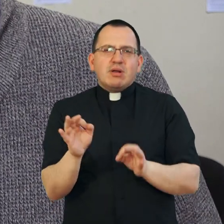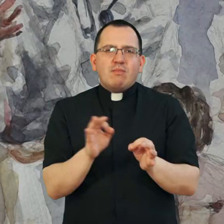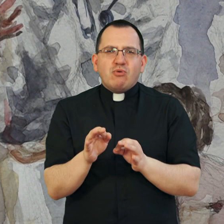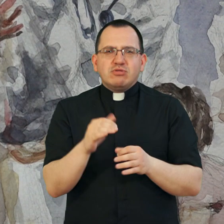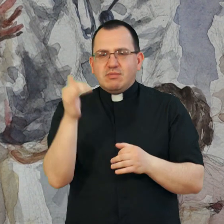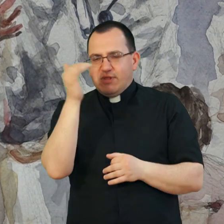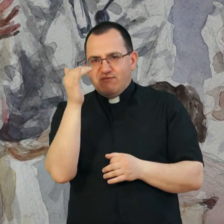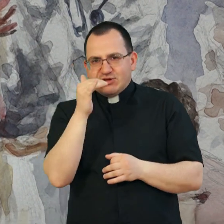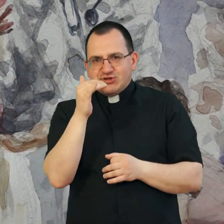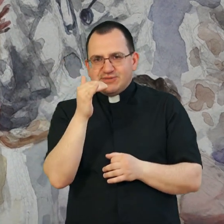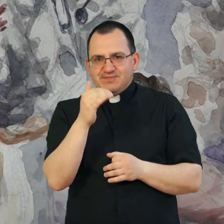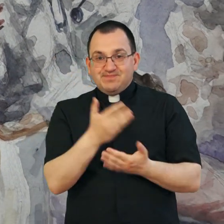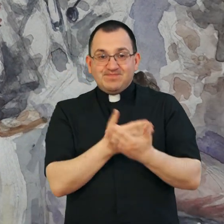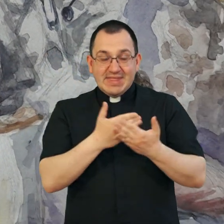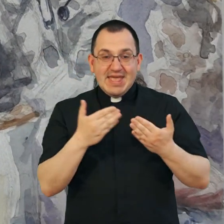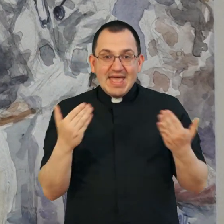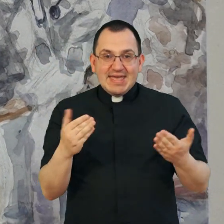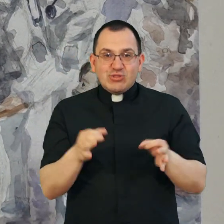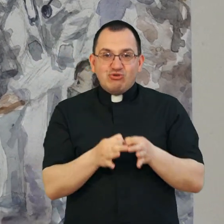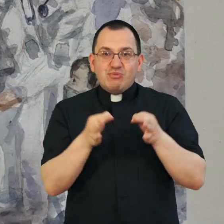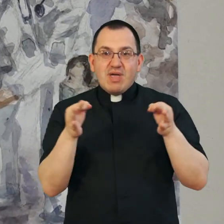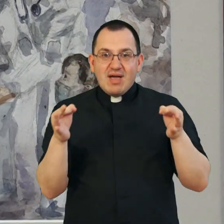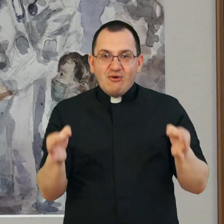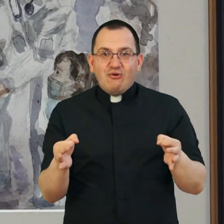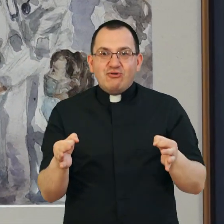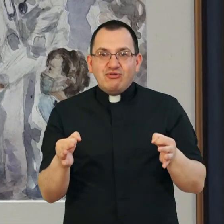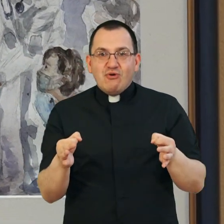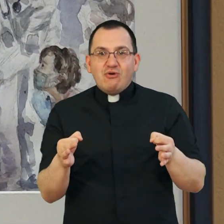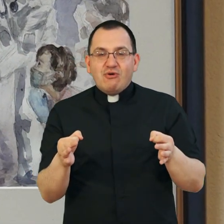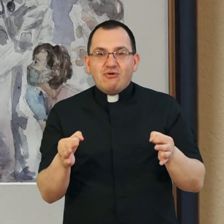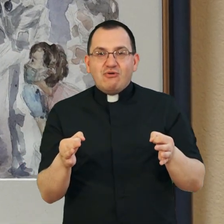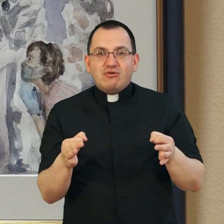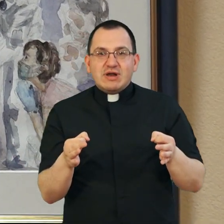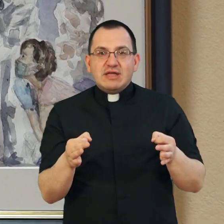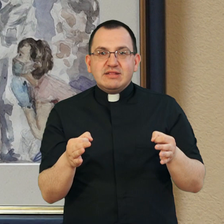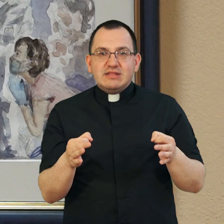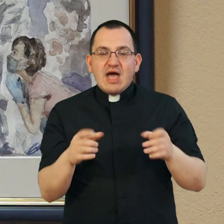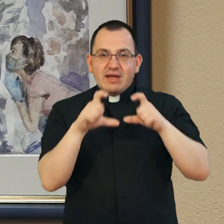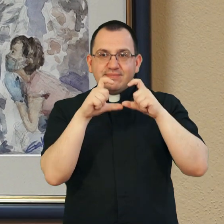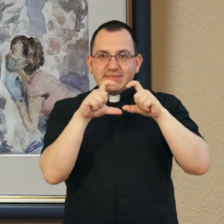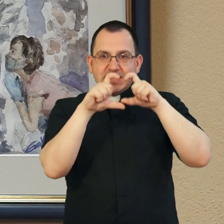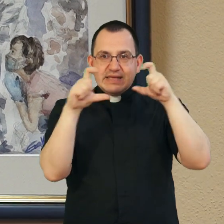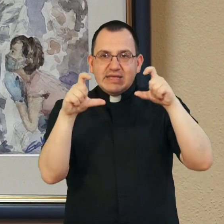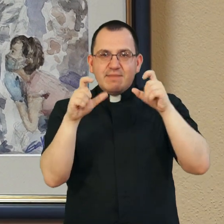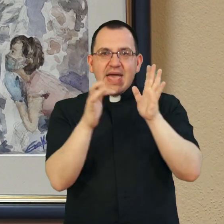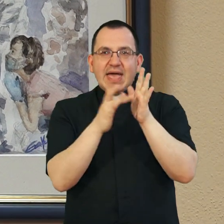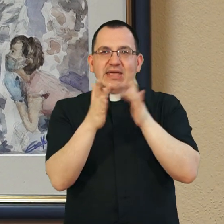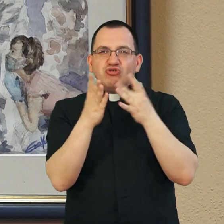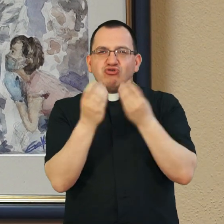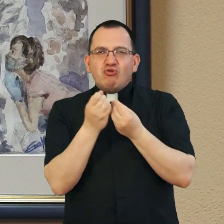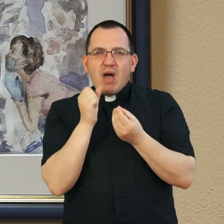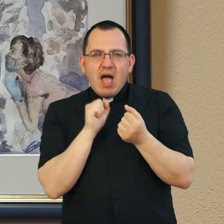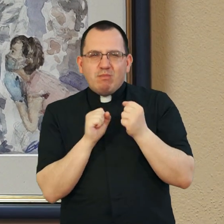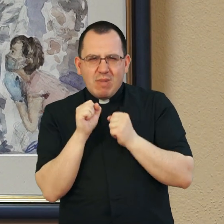večer. Izložba je otvorena u vremenu korizme sa specifičnom temom, odnosno naslovom S Isusom u patnji. To odgovara